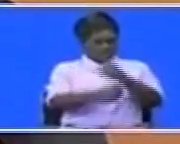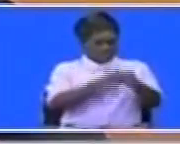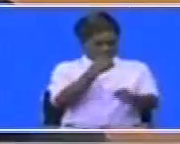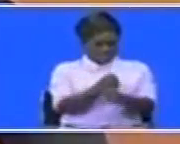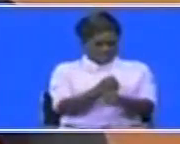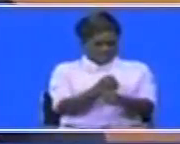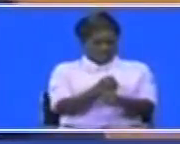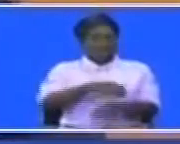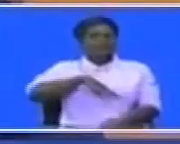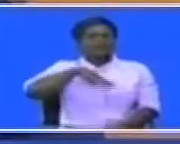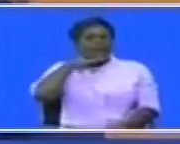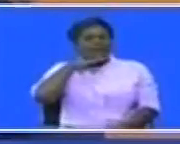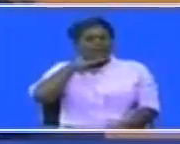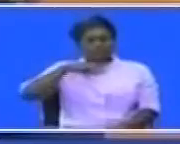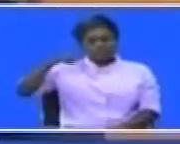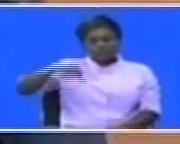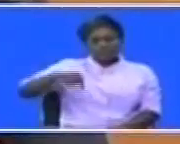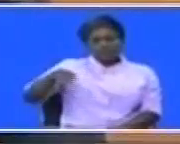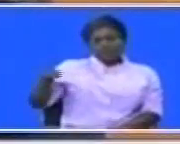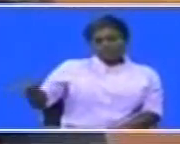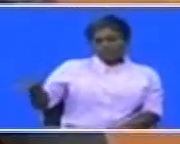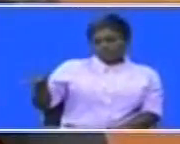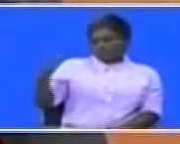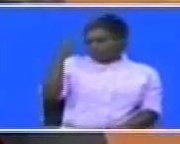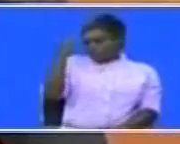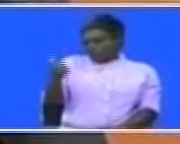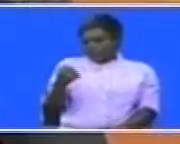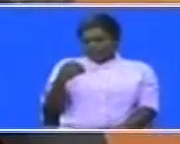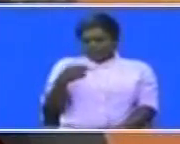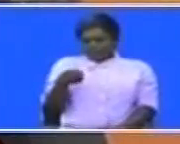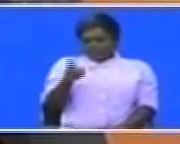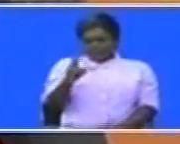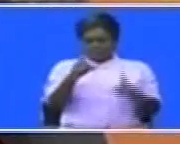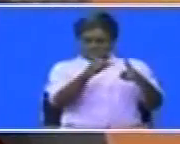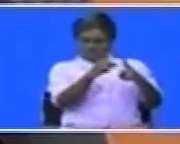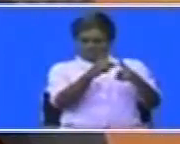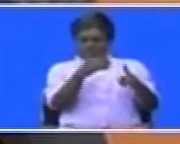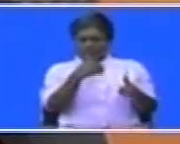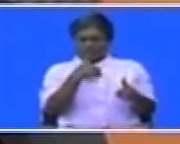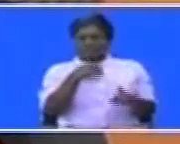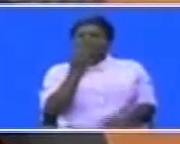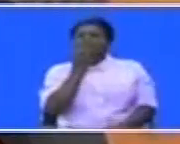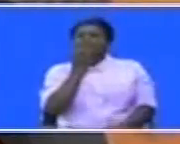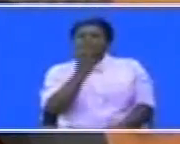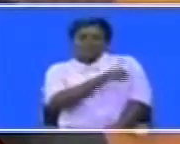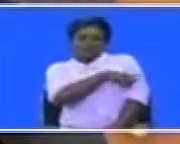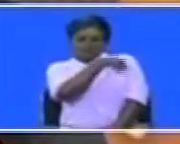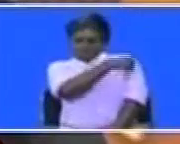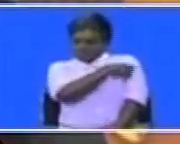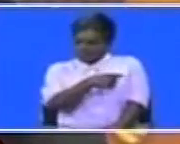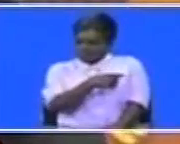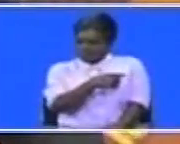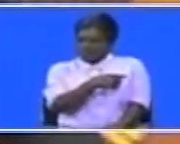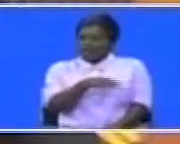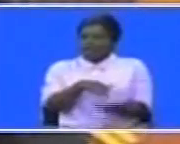Mandera amefariki usiku wa kuamkia leo. Hii ni baada ya kuuguza majeraha ya risasi katika hospitali ya taifa ya Kenyatta hapa Nairobi. Haya